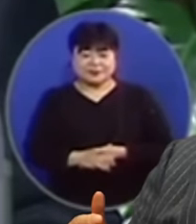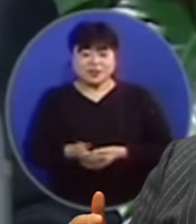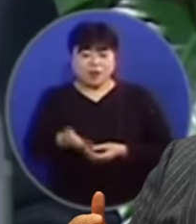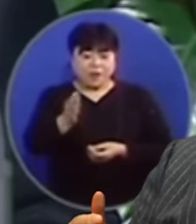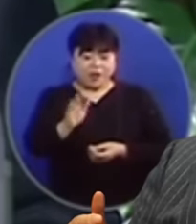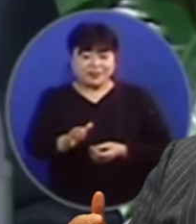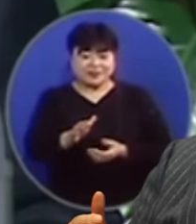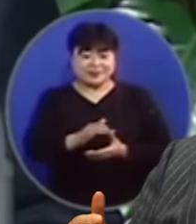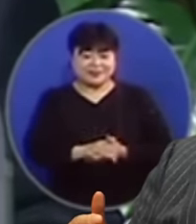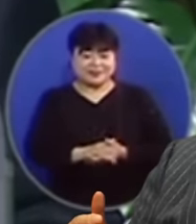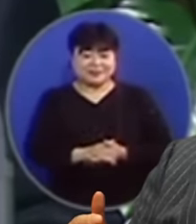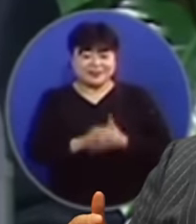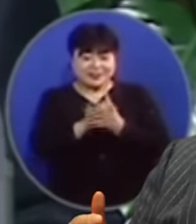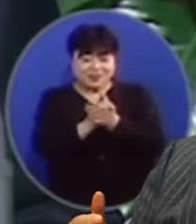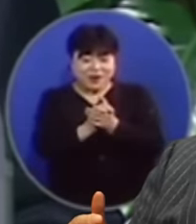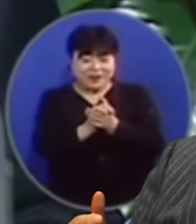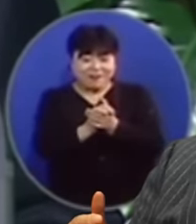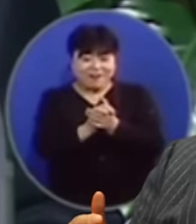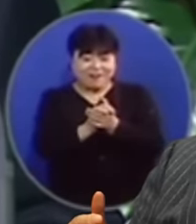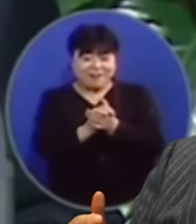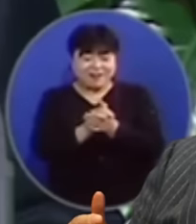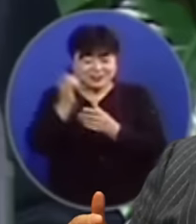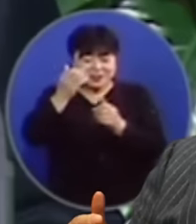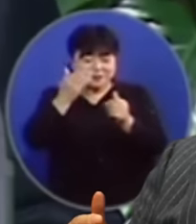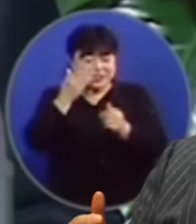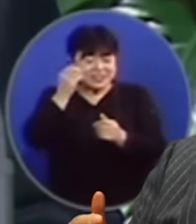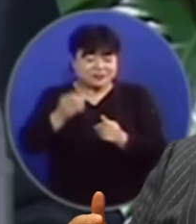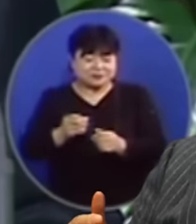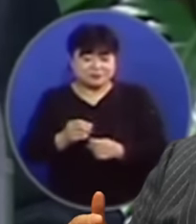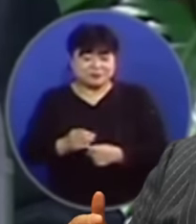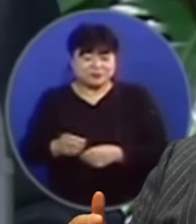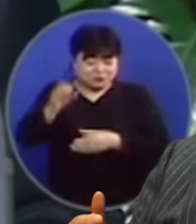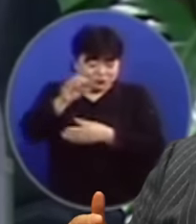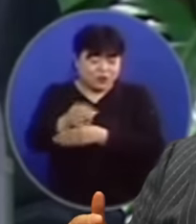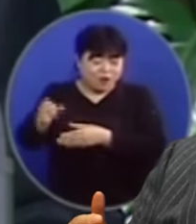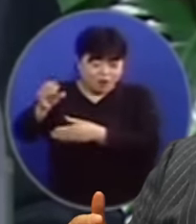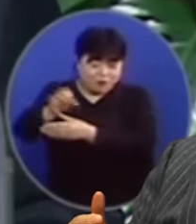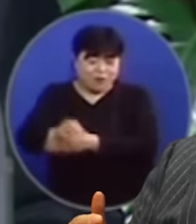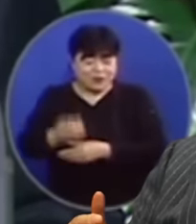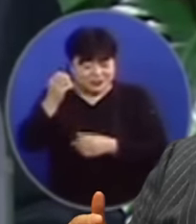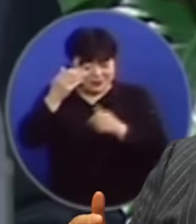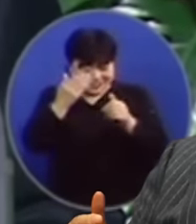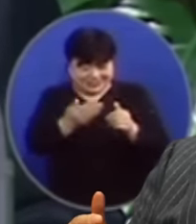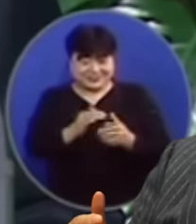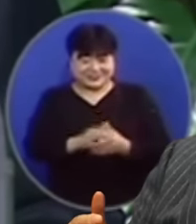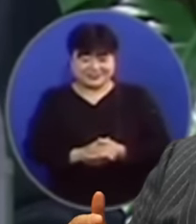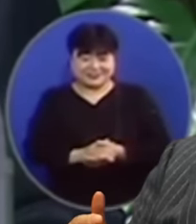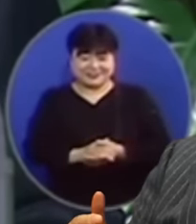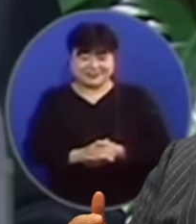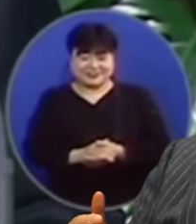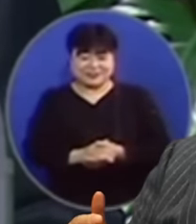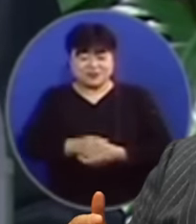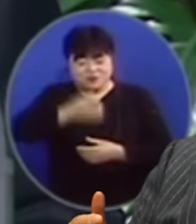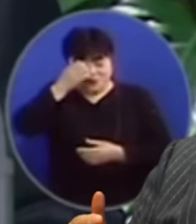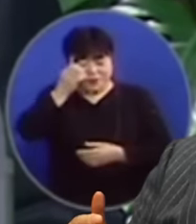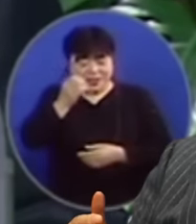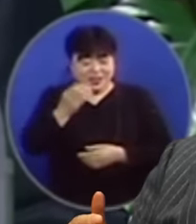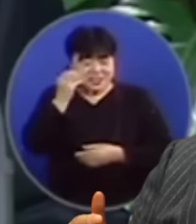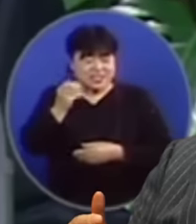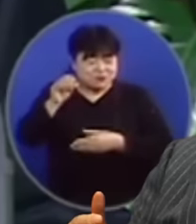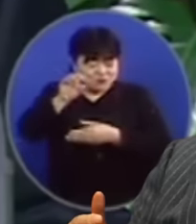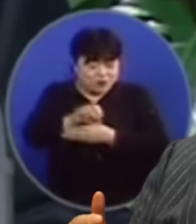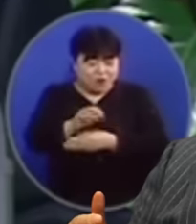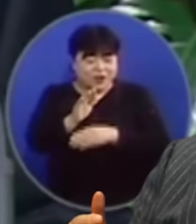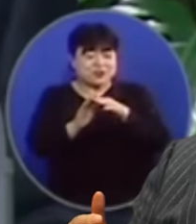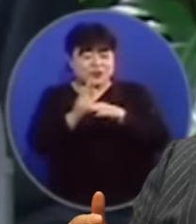그러면 기도하는 것은 성령의 기름이 붙도록 기도하면 성령이 그 꿈에다가 기름을 부어서